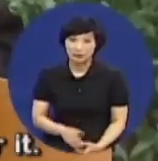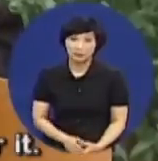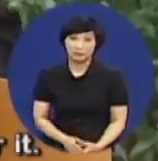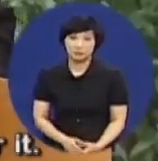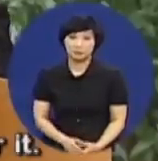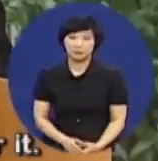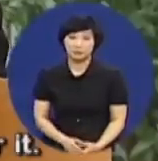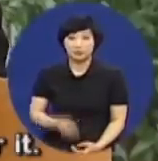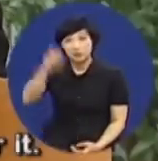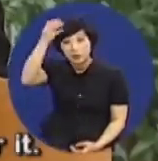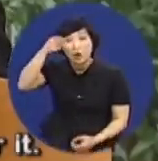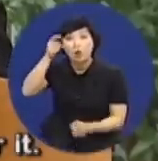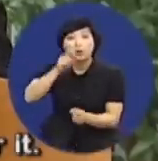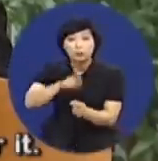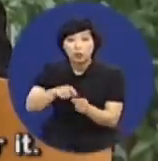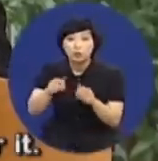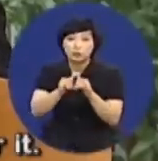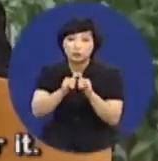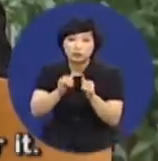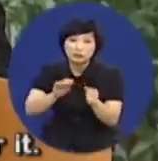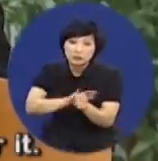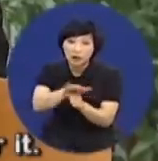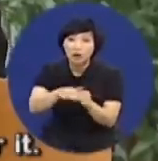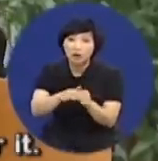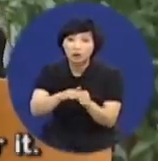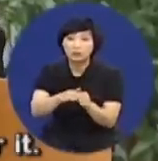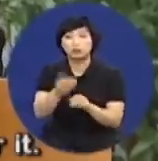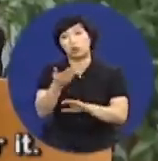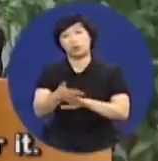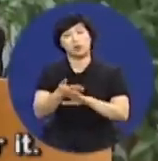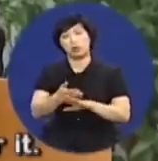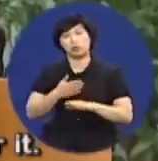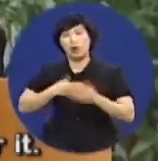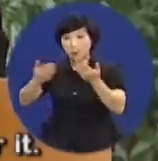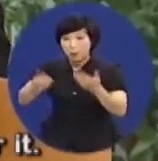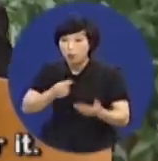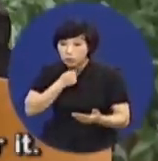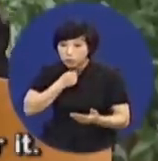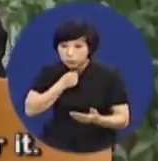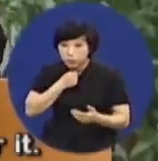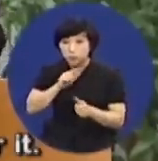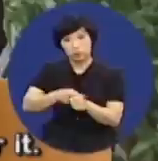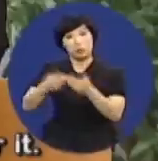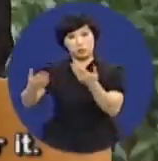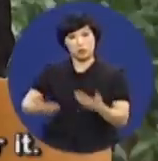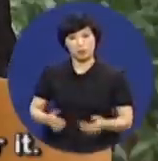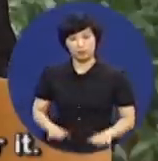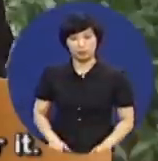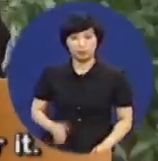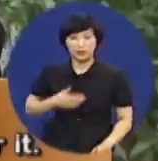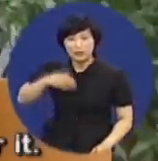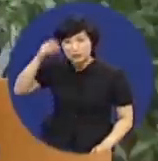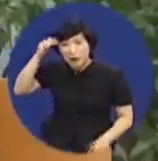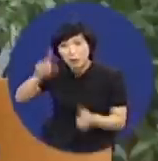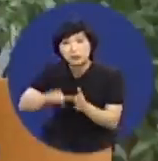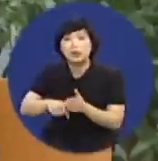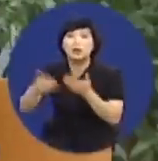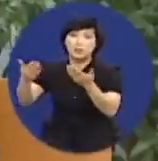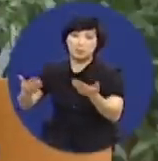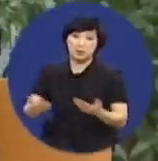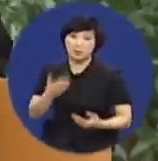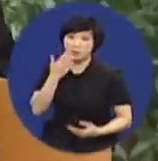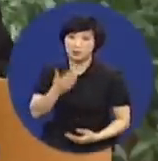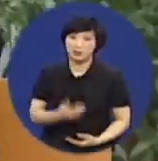ところで霊的な愛は受けようとしなければなりません。受けよう